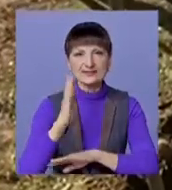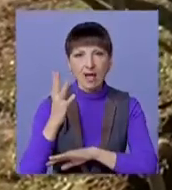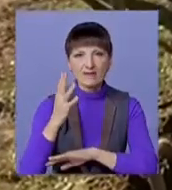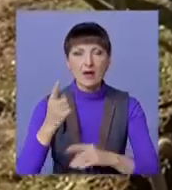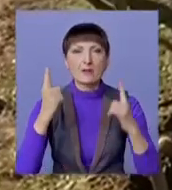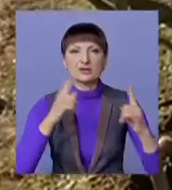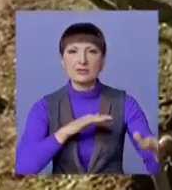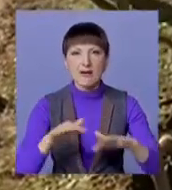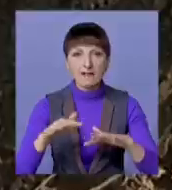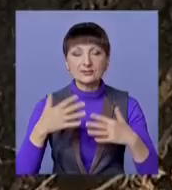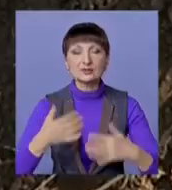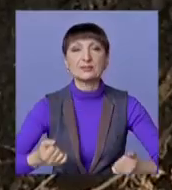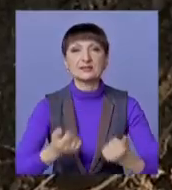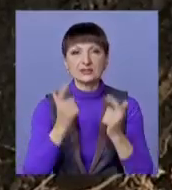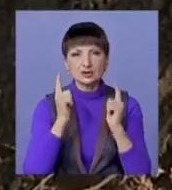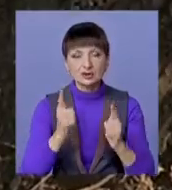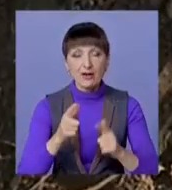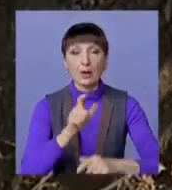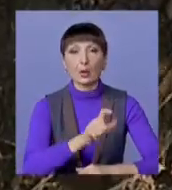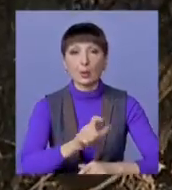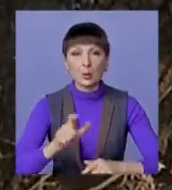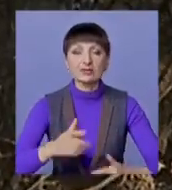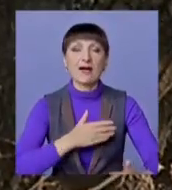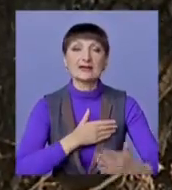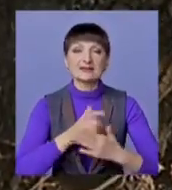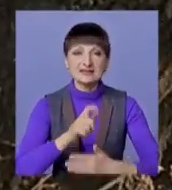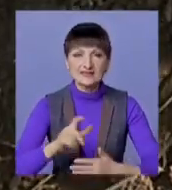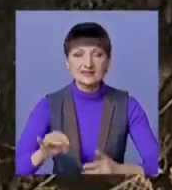Масштабную акцию поддержали рядовые жители, активисты и известные казахстанцы.